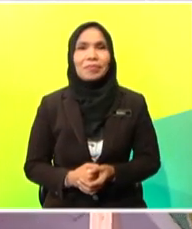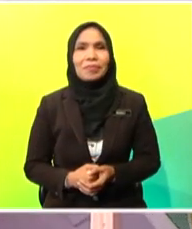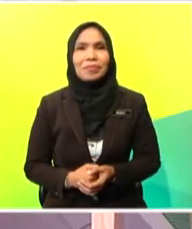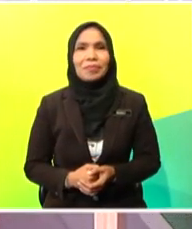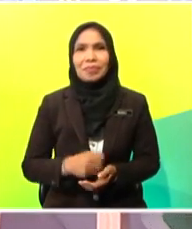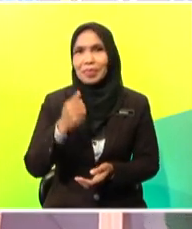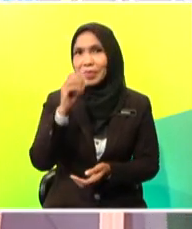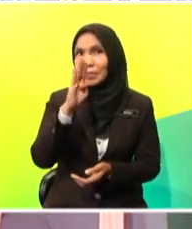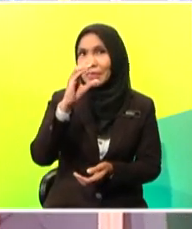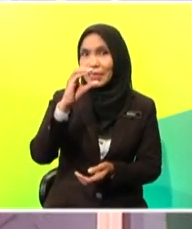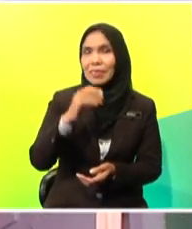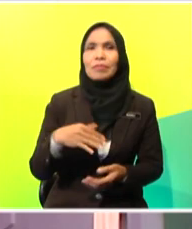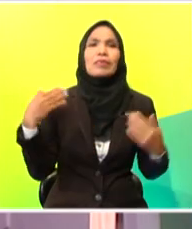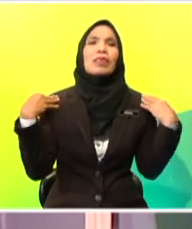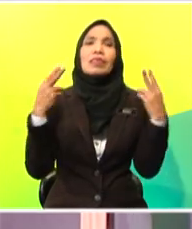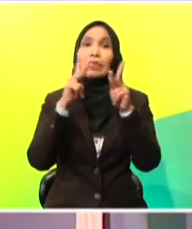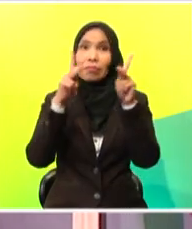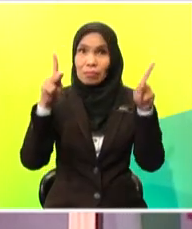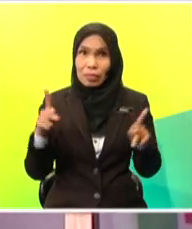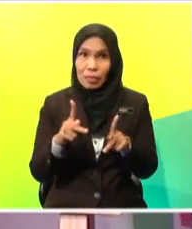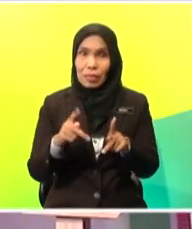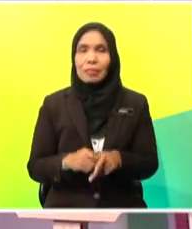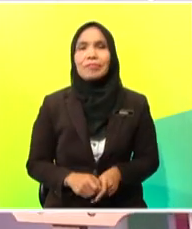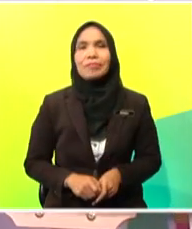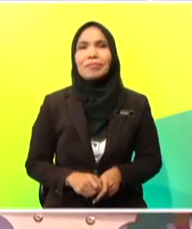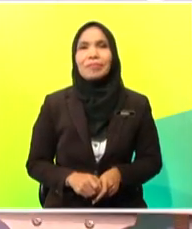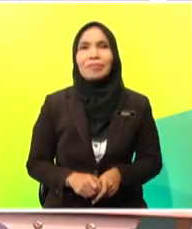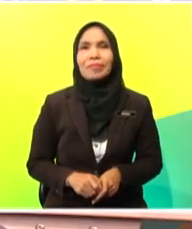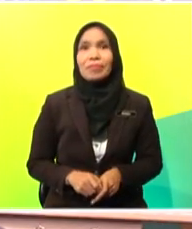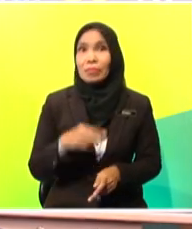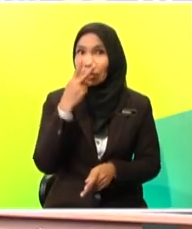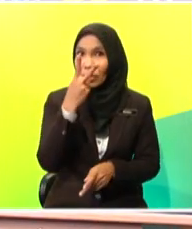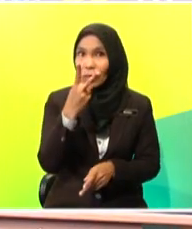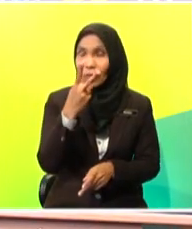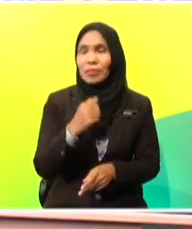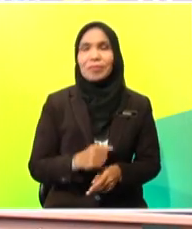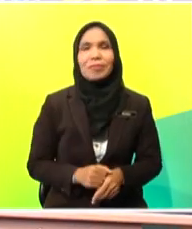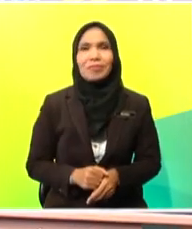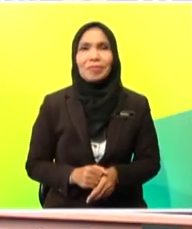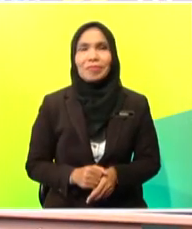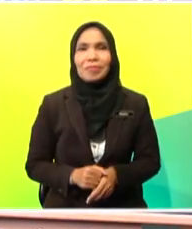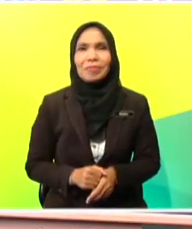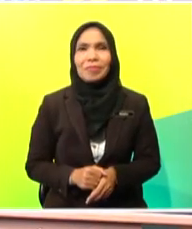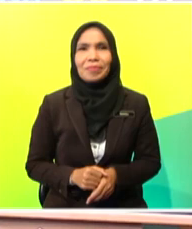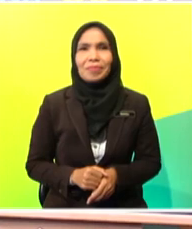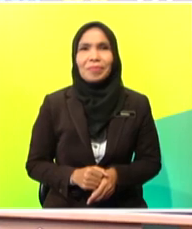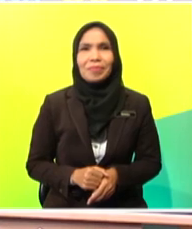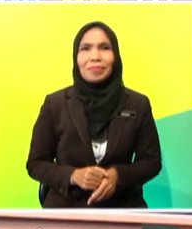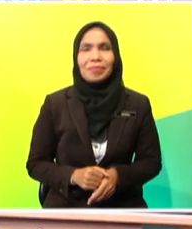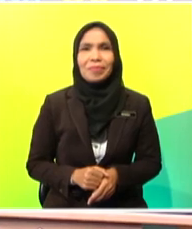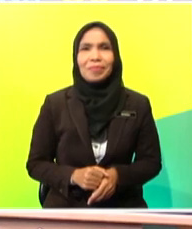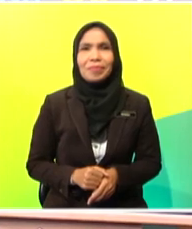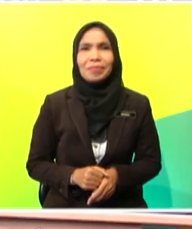Kak huruf ahlinya Nampak tak Huruf apa nih nampak zaigonlounge huruf dia